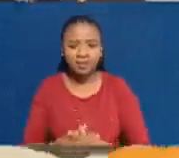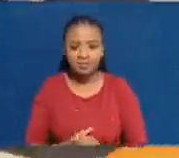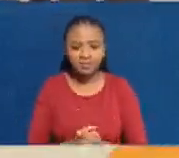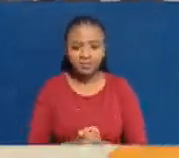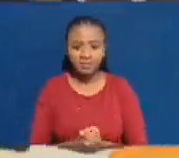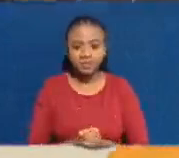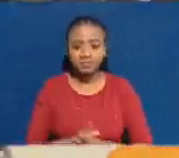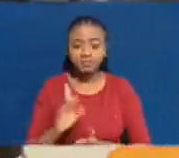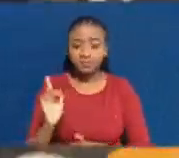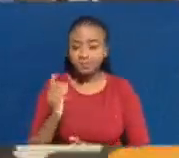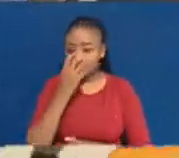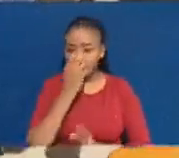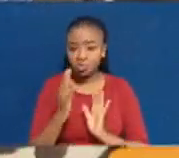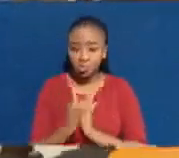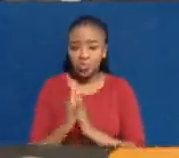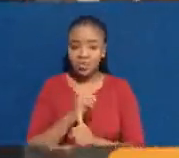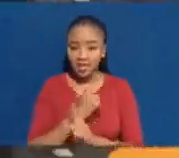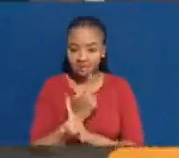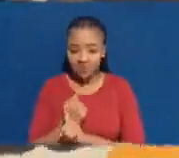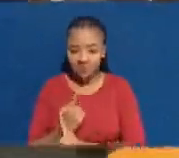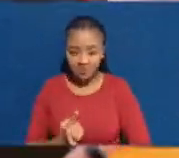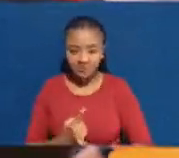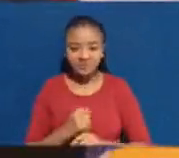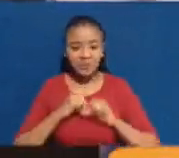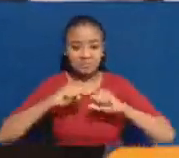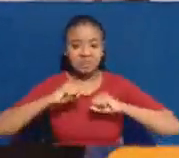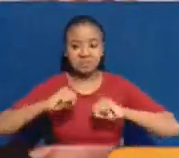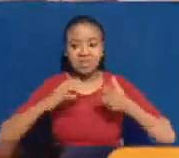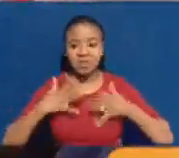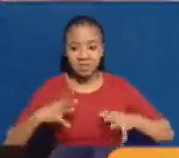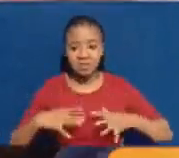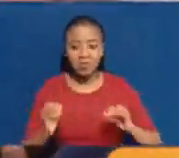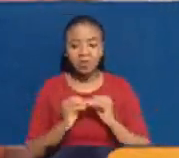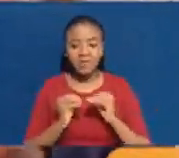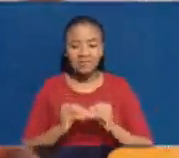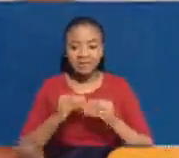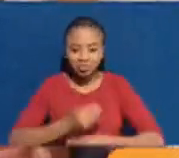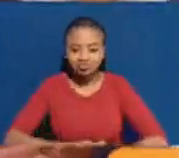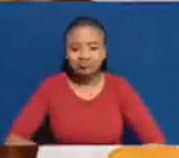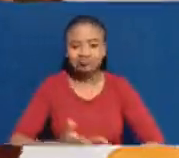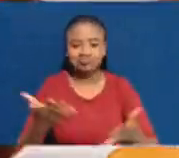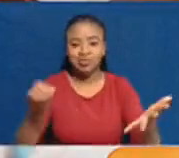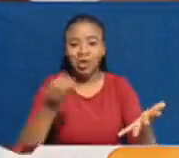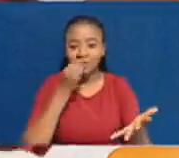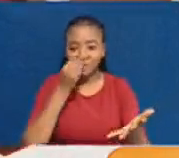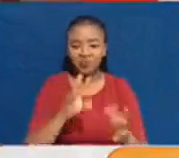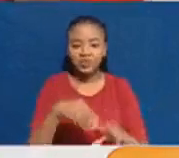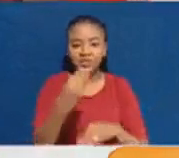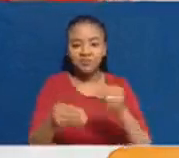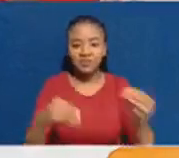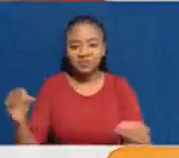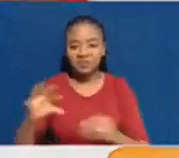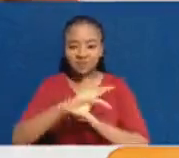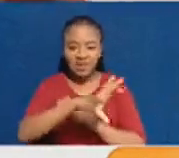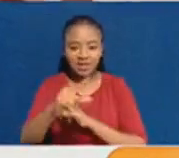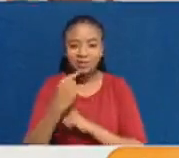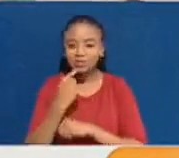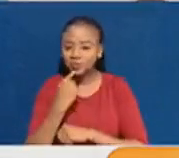Rais William Ruto alijiunga na maafisa wengine serikalini katika hafla ya kugawa chakula cha msaada katika kaunti ya Turkana na